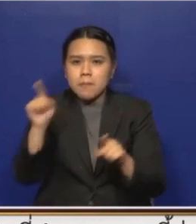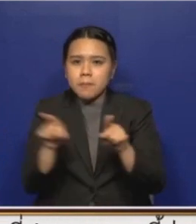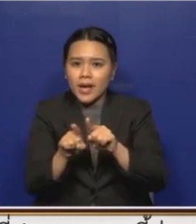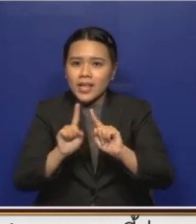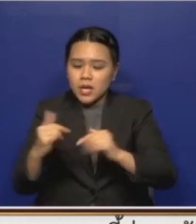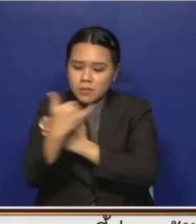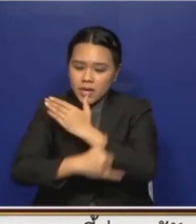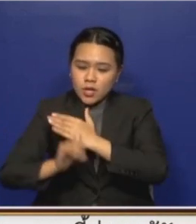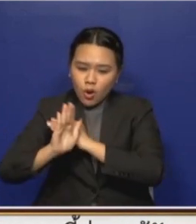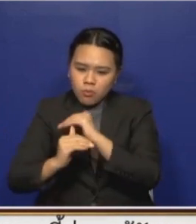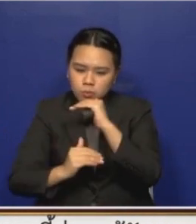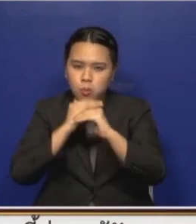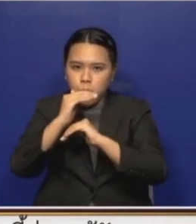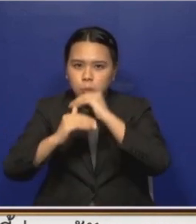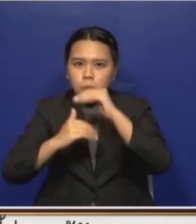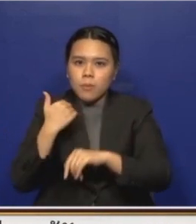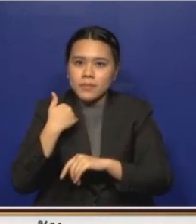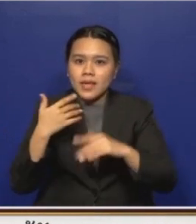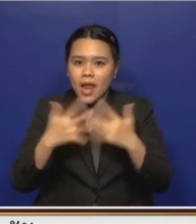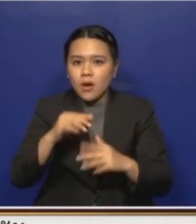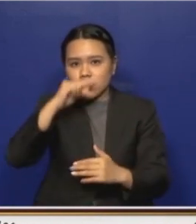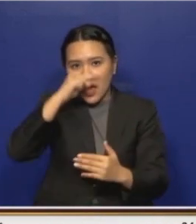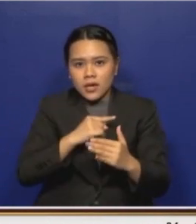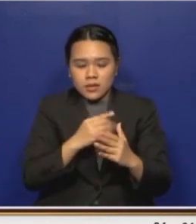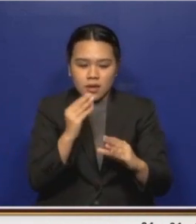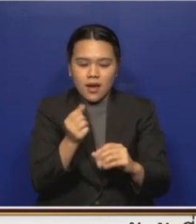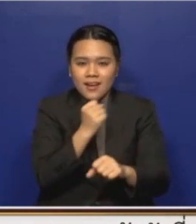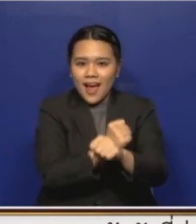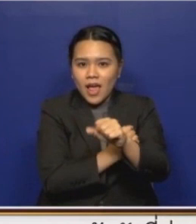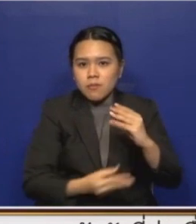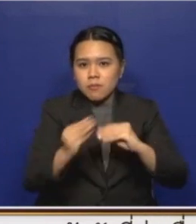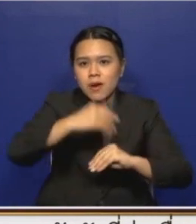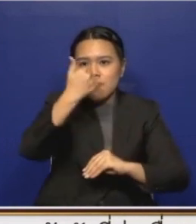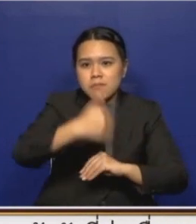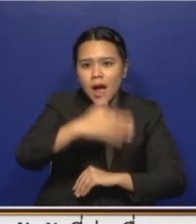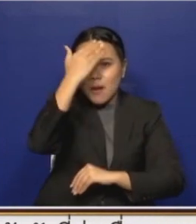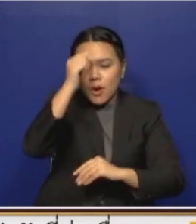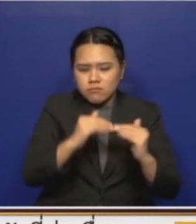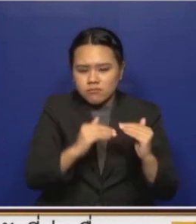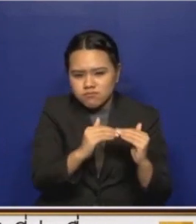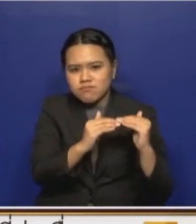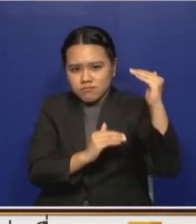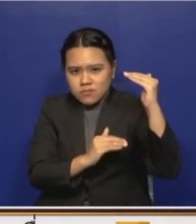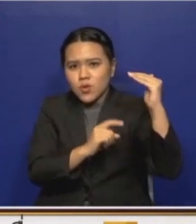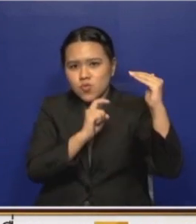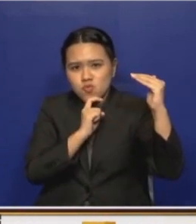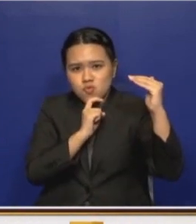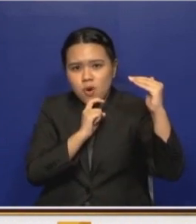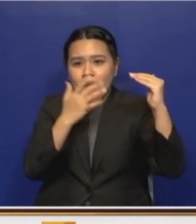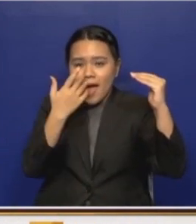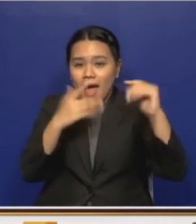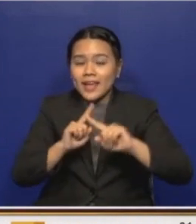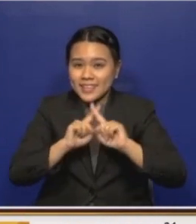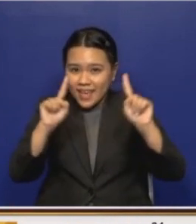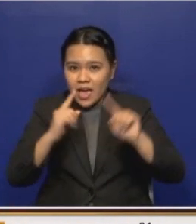แต่นะฮะผมเน้นคำนี้ฮะเราปล่อยให้กลุ่มทุนบางกลุ่มเข้ามาครอ